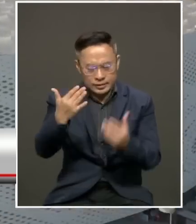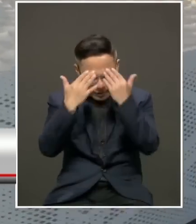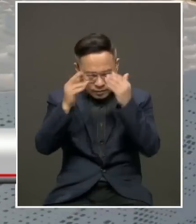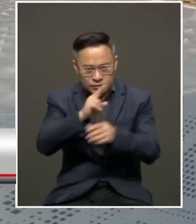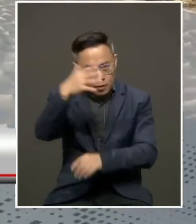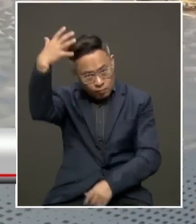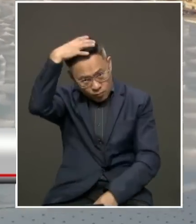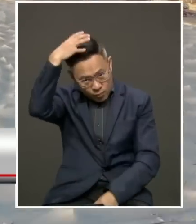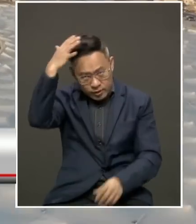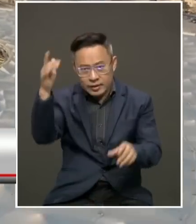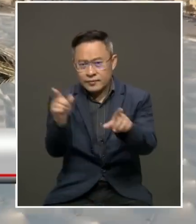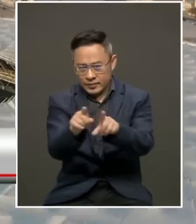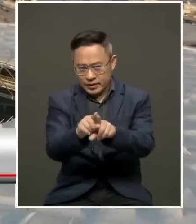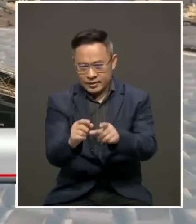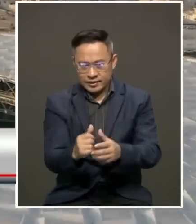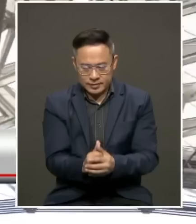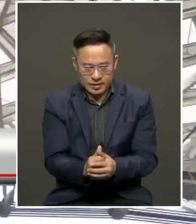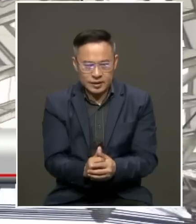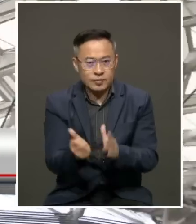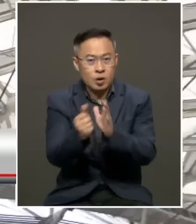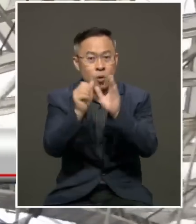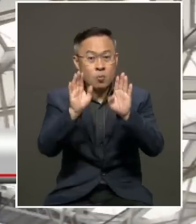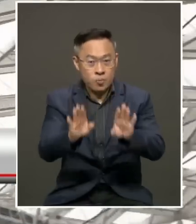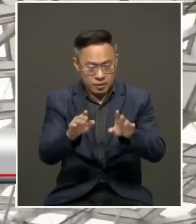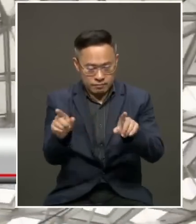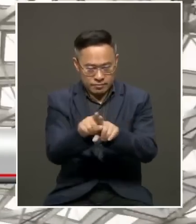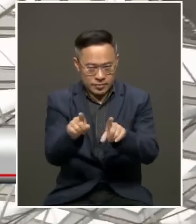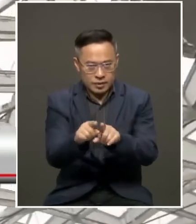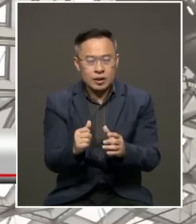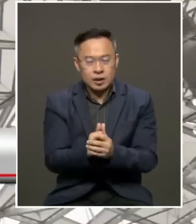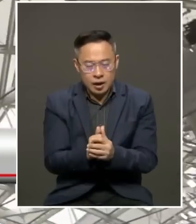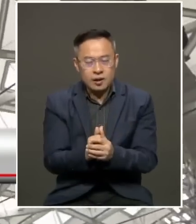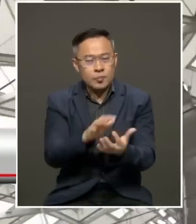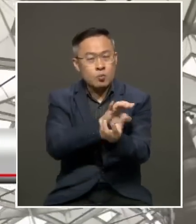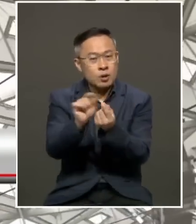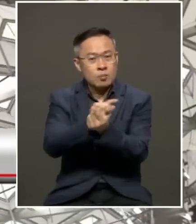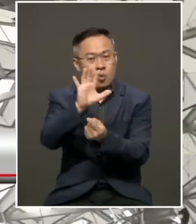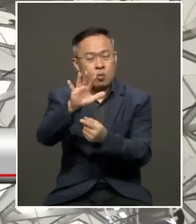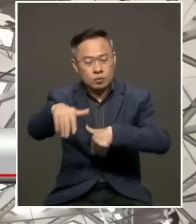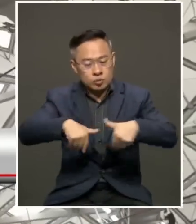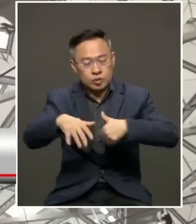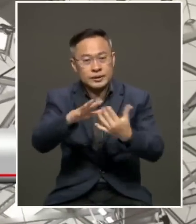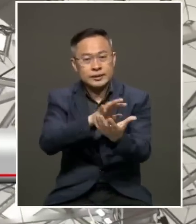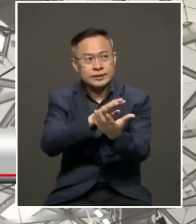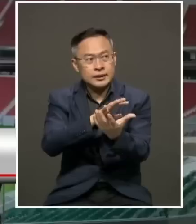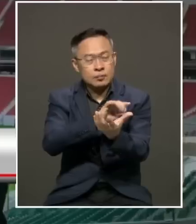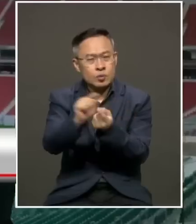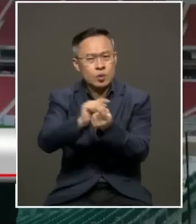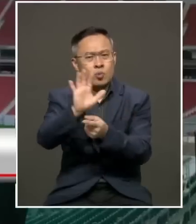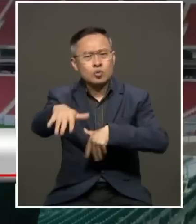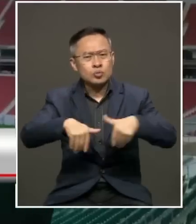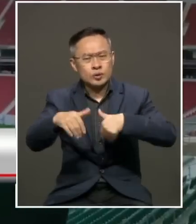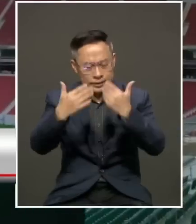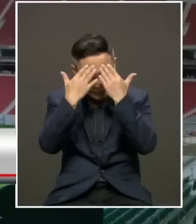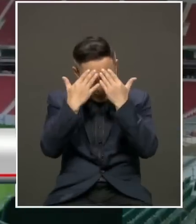นี้เลยนะคะก็แน่นอนค่ะว่าการที่ออกแบบออกไปเนี่ยก็ได้รับเลือกเนื่องจากว่าเป็นวัฒนธรรมที่เหมือนกัน